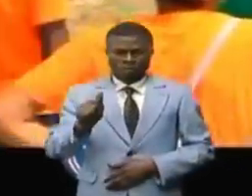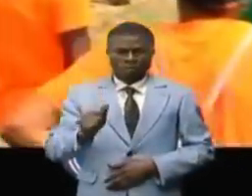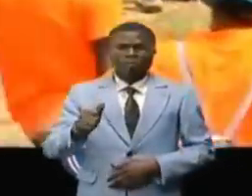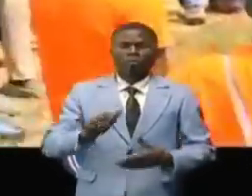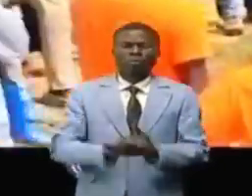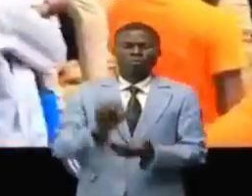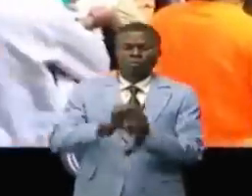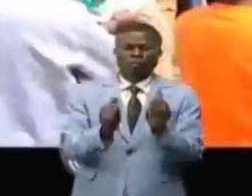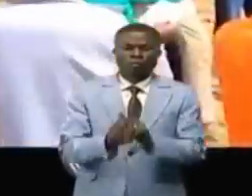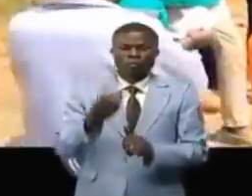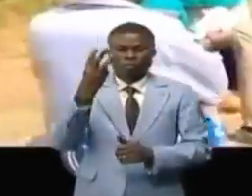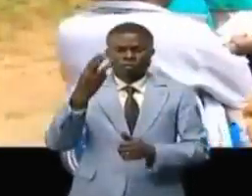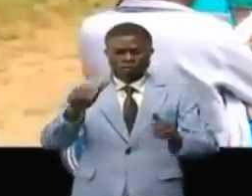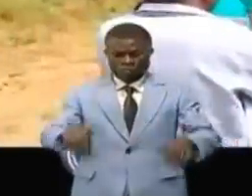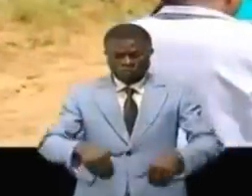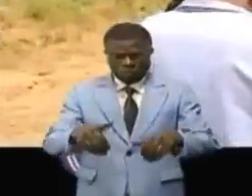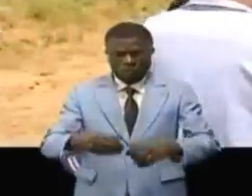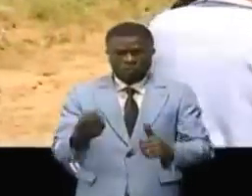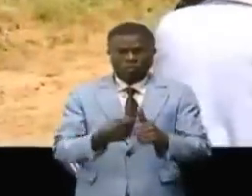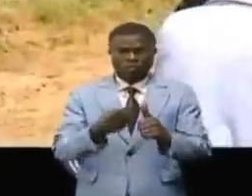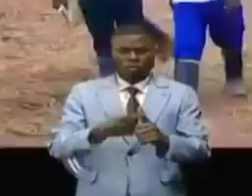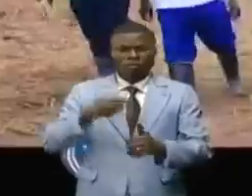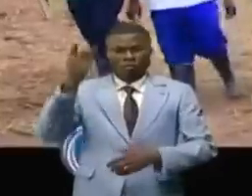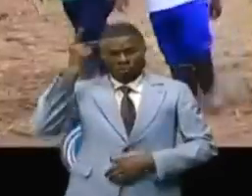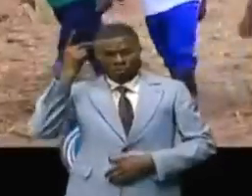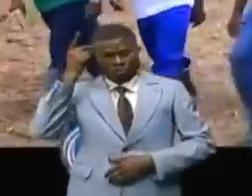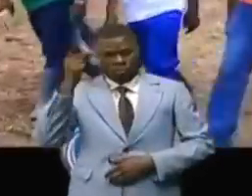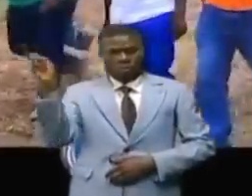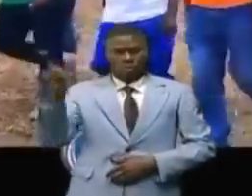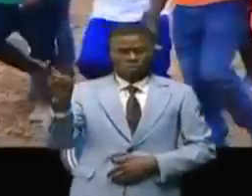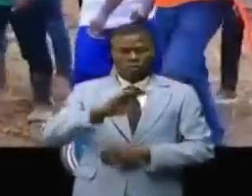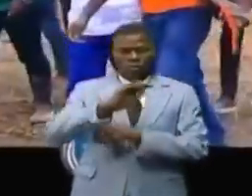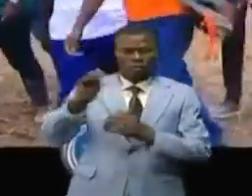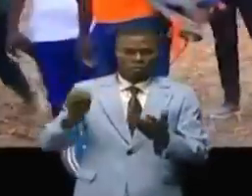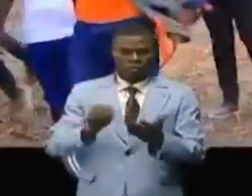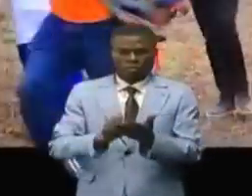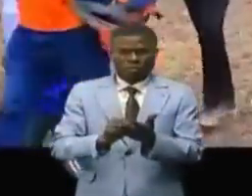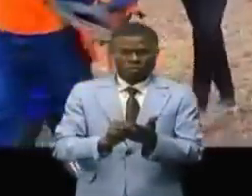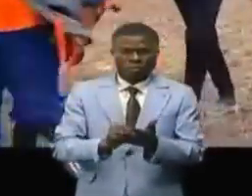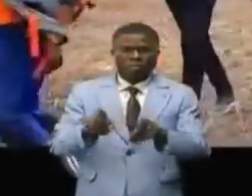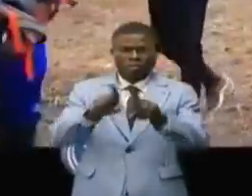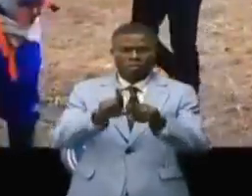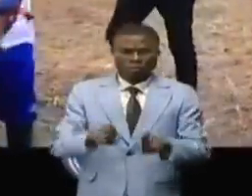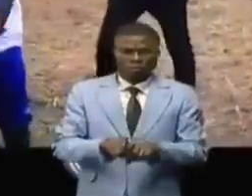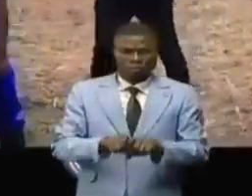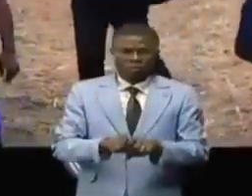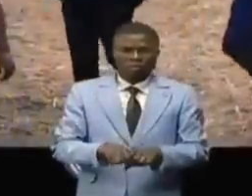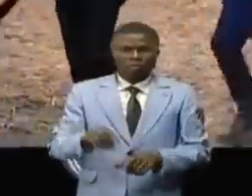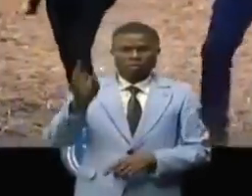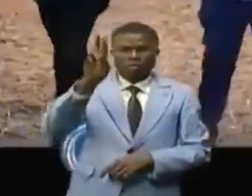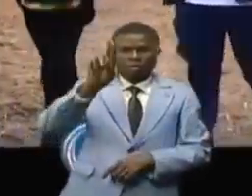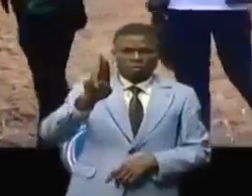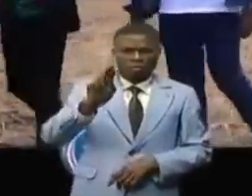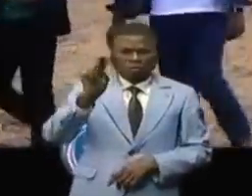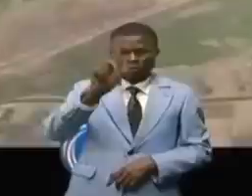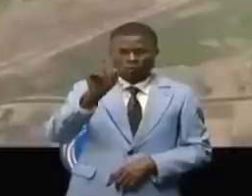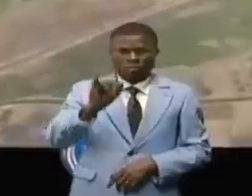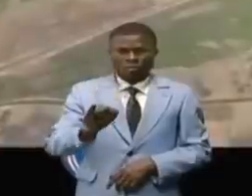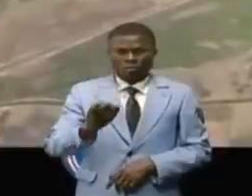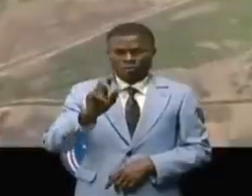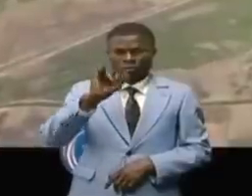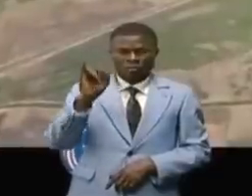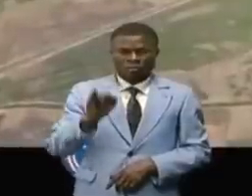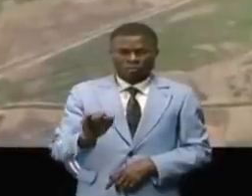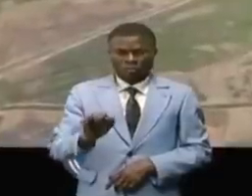chapitres de la brigade agricole à savoir Kinshasa oriental et de la plaine de la Rosie au sud qui vous ont affirmé